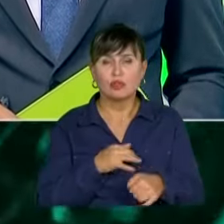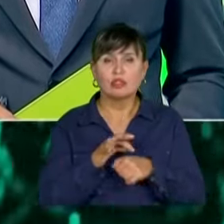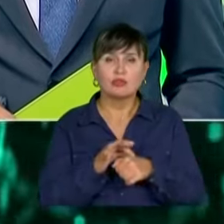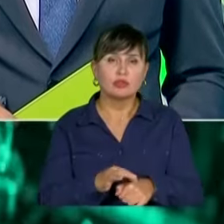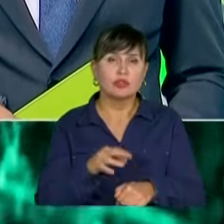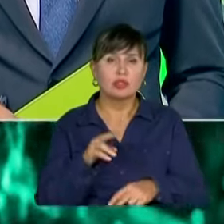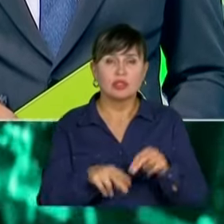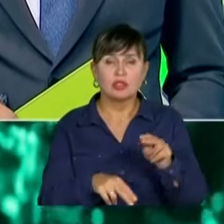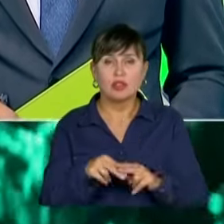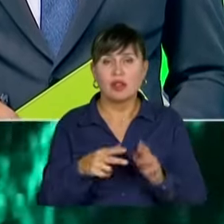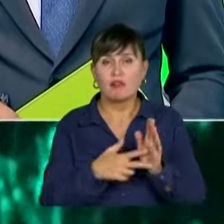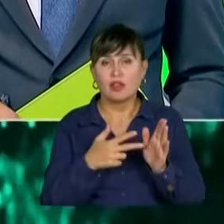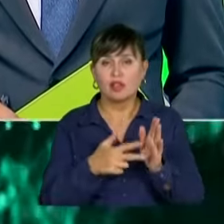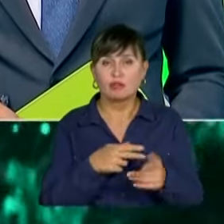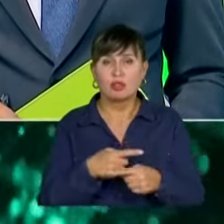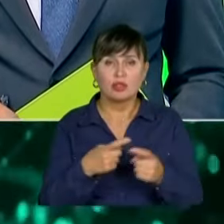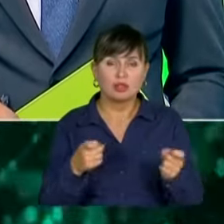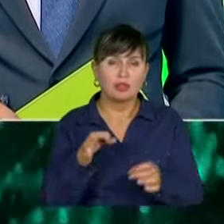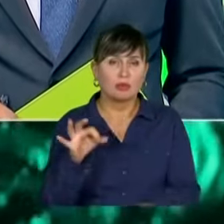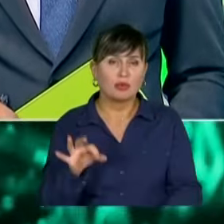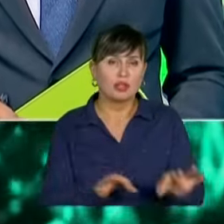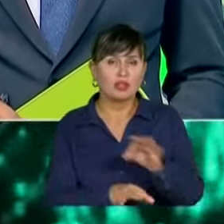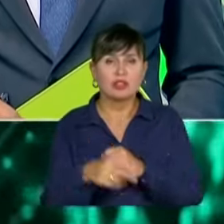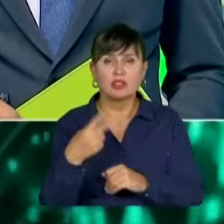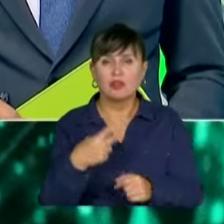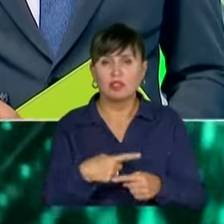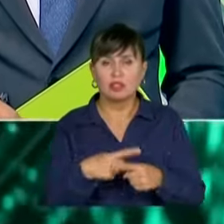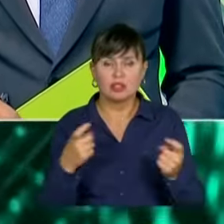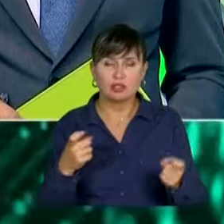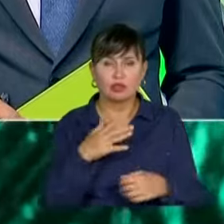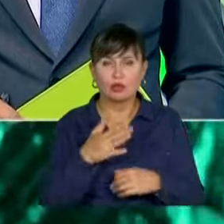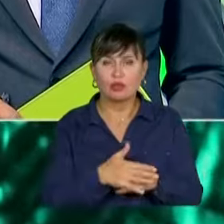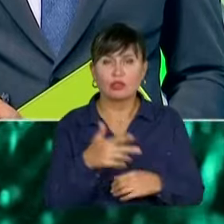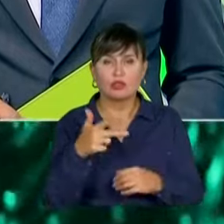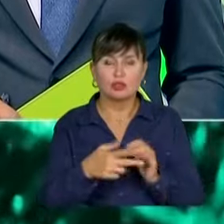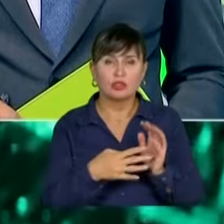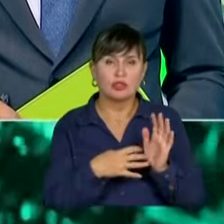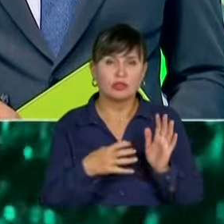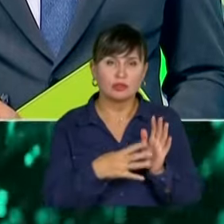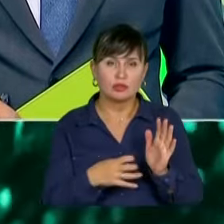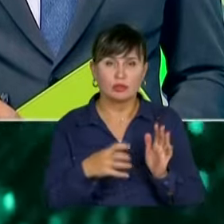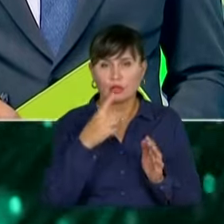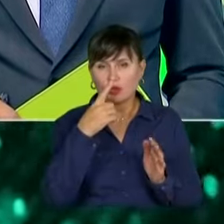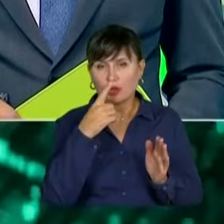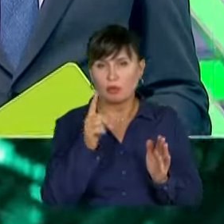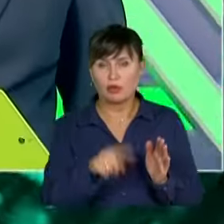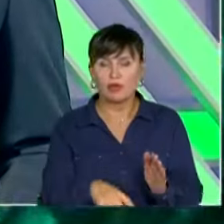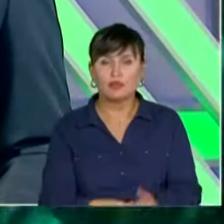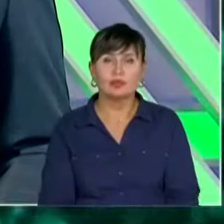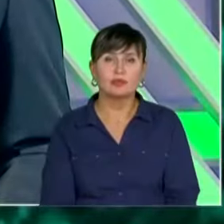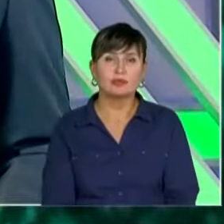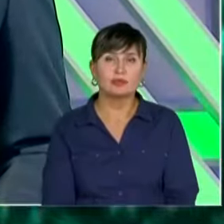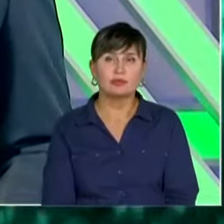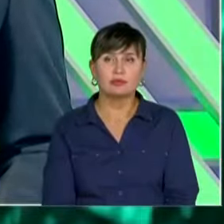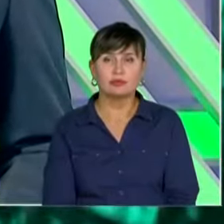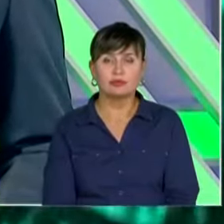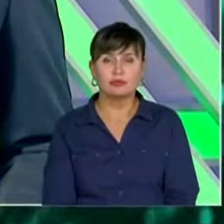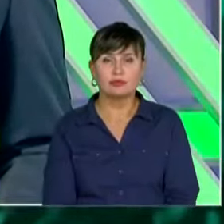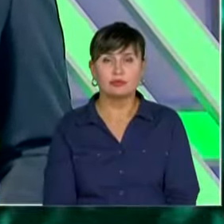8 гостиниц и проектирование 20 гостиниц. Это порядка 3900 номеров.